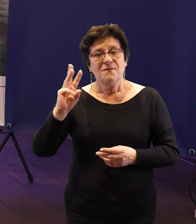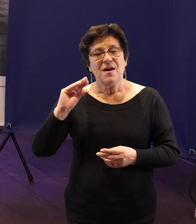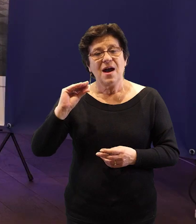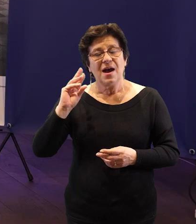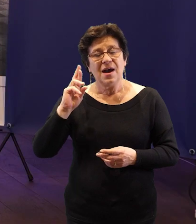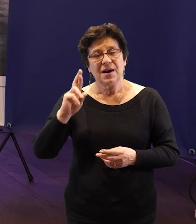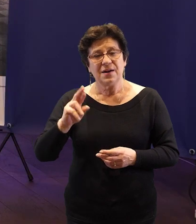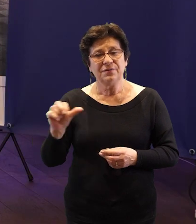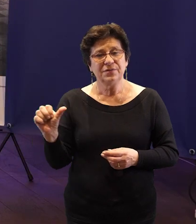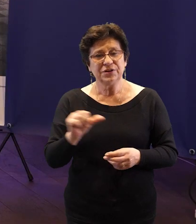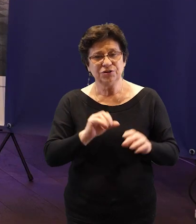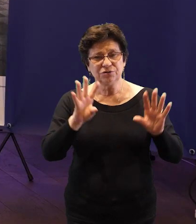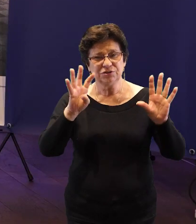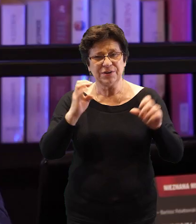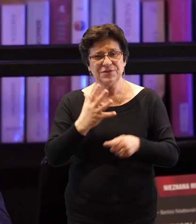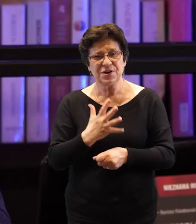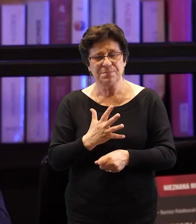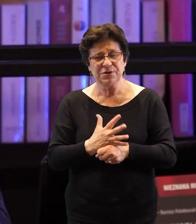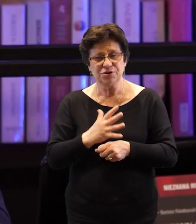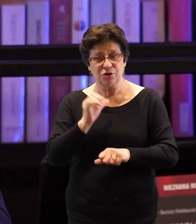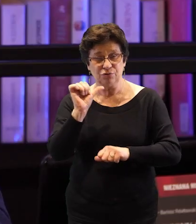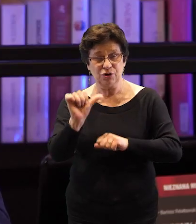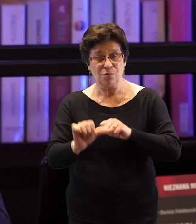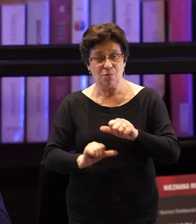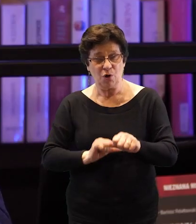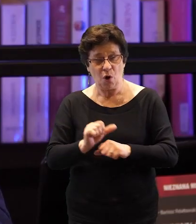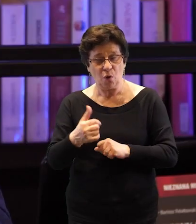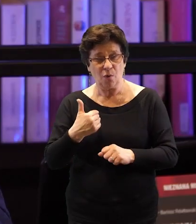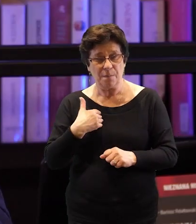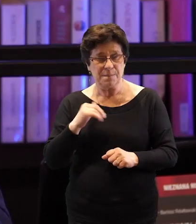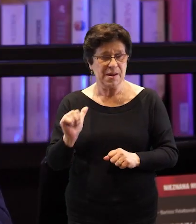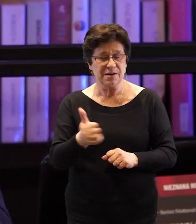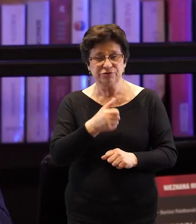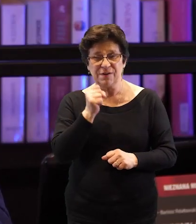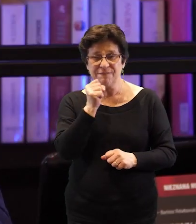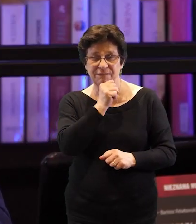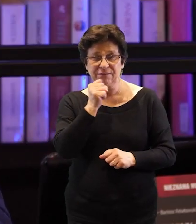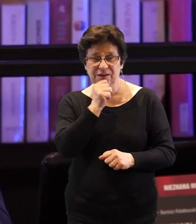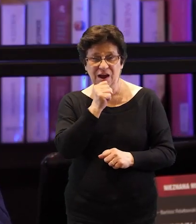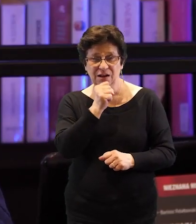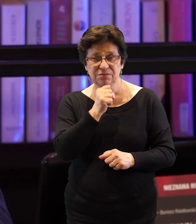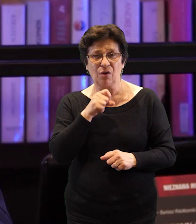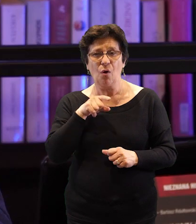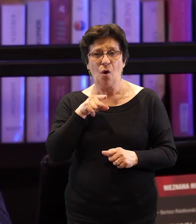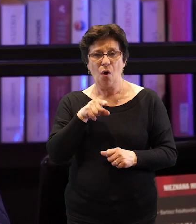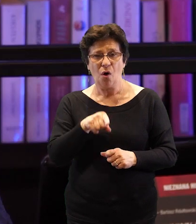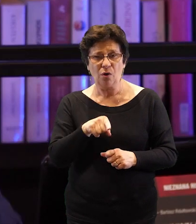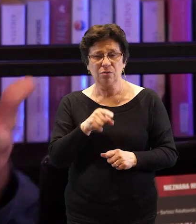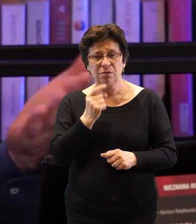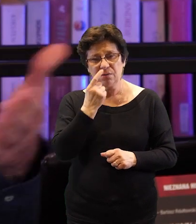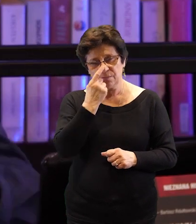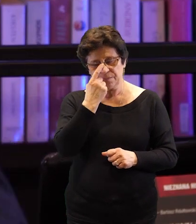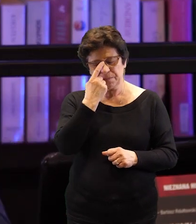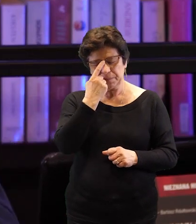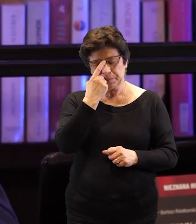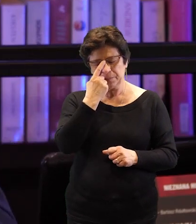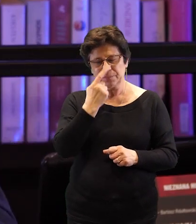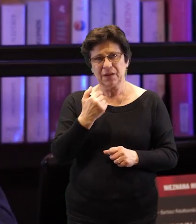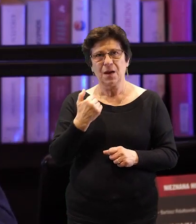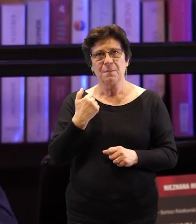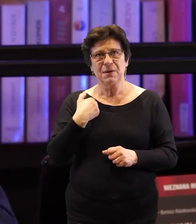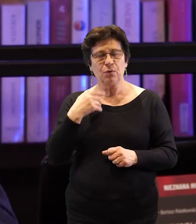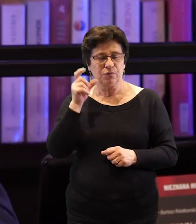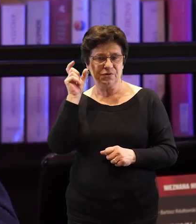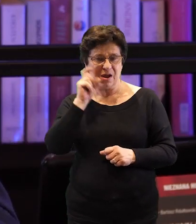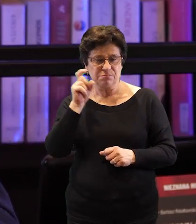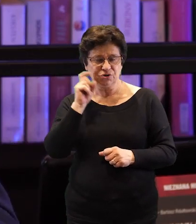Rudolf Schriever, kiedy w 1950 roku dawał swój pierwszy wywiad, on przebywał wtedy w